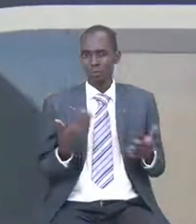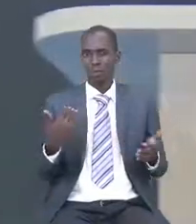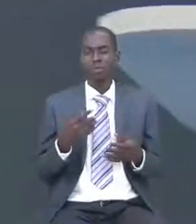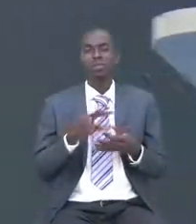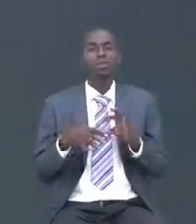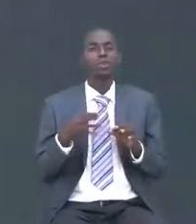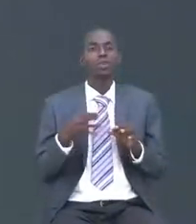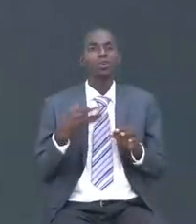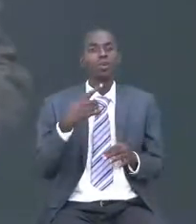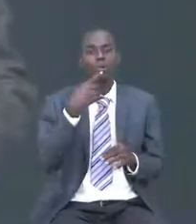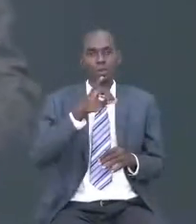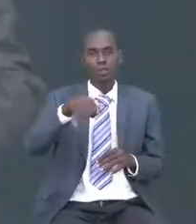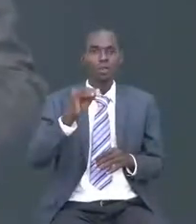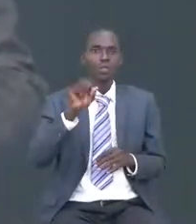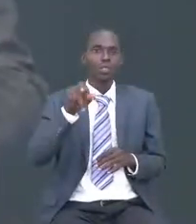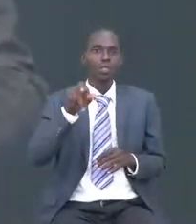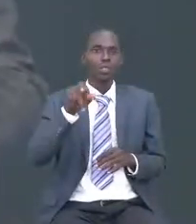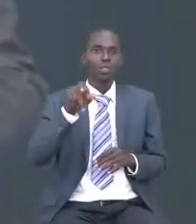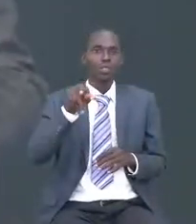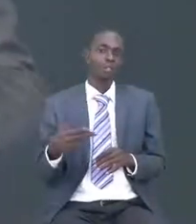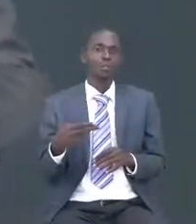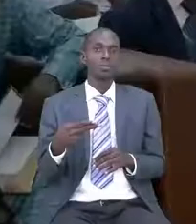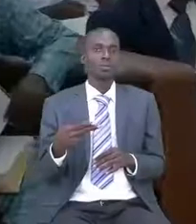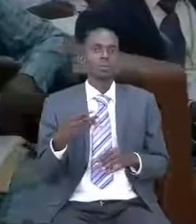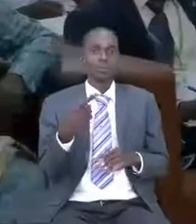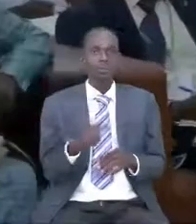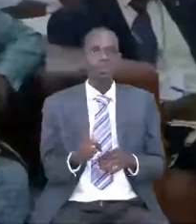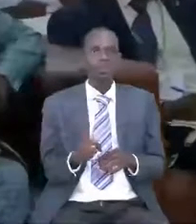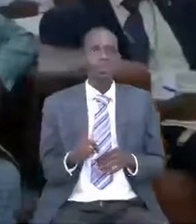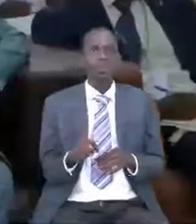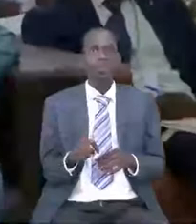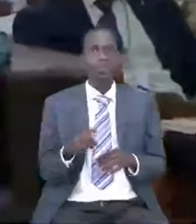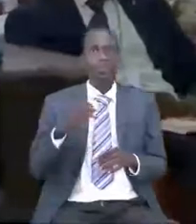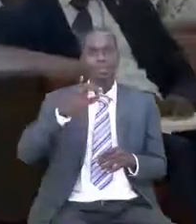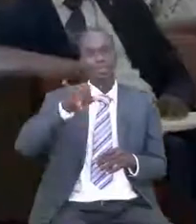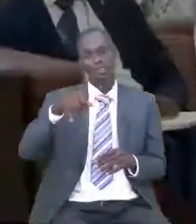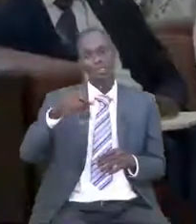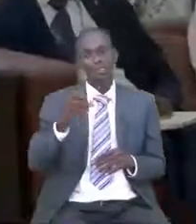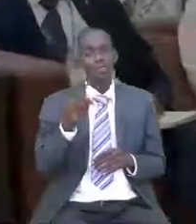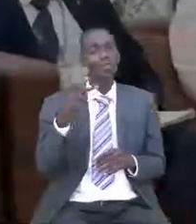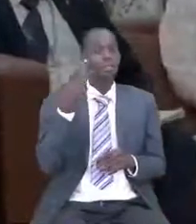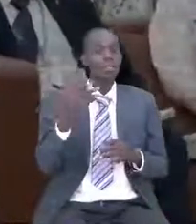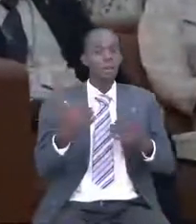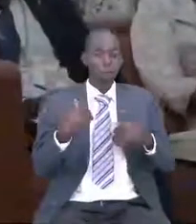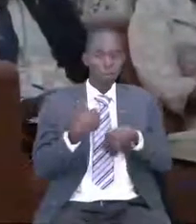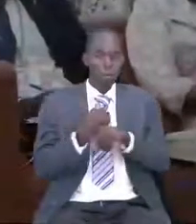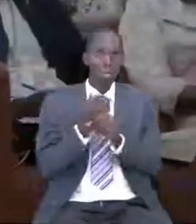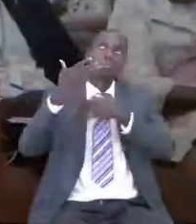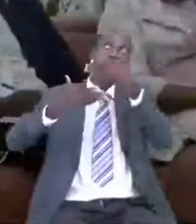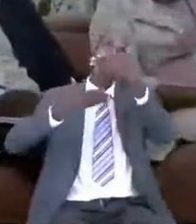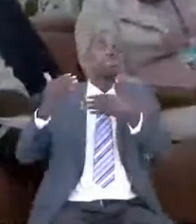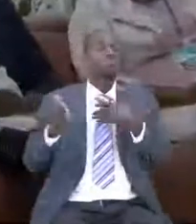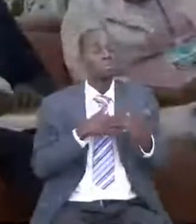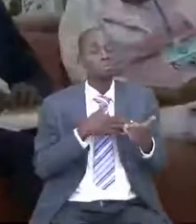Joseph. Il avait le progrès malgré les problèmes. Comment